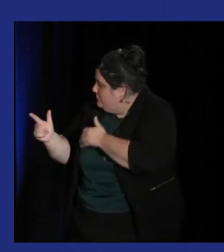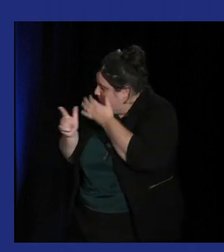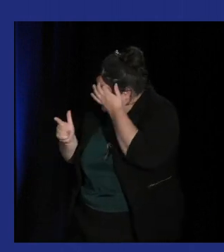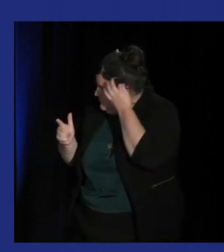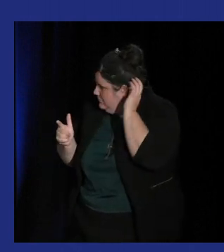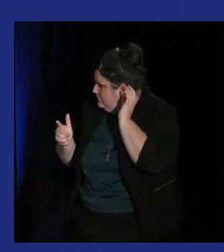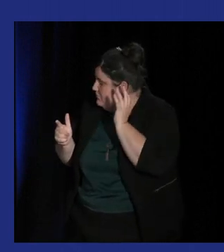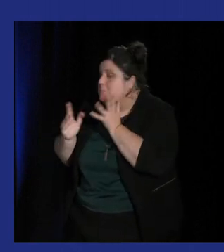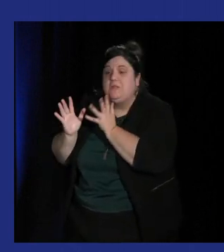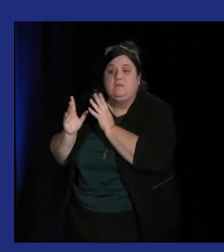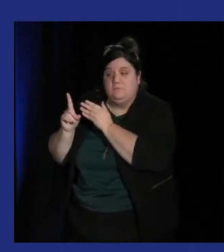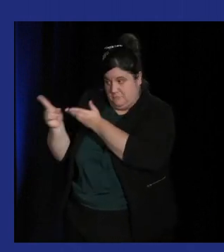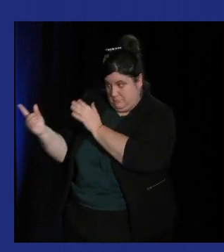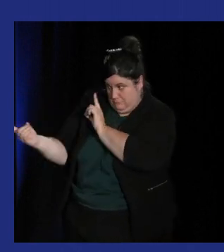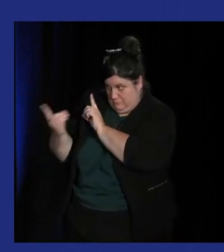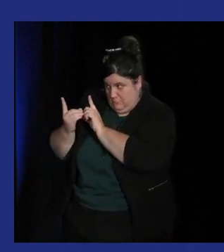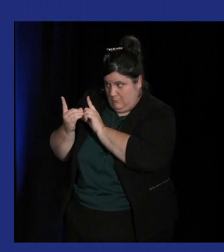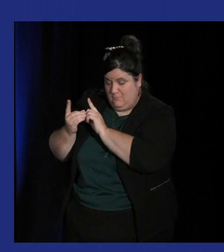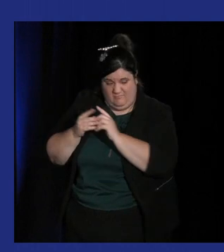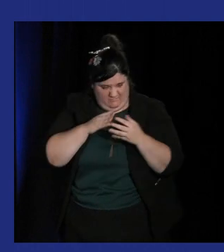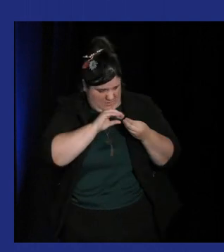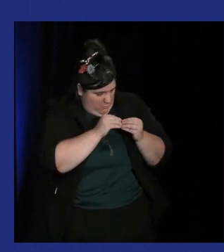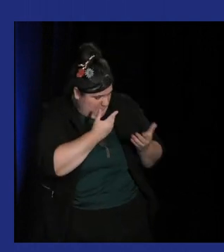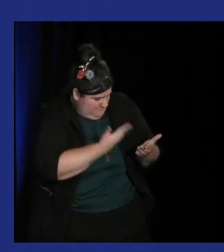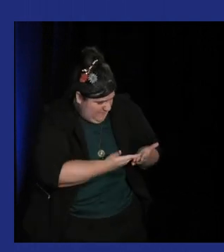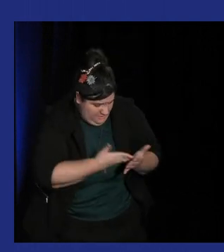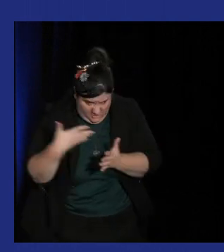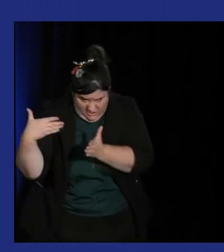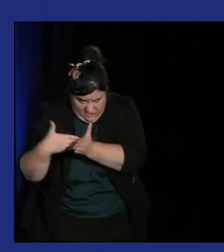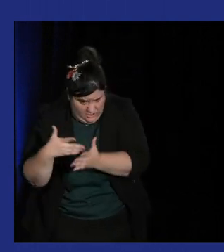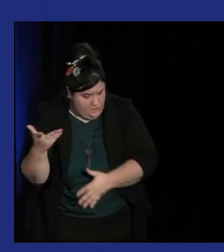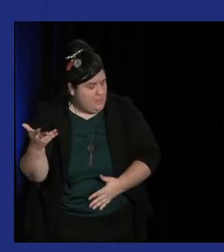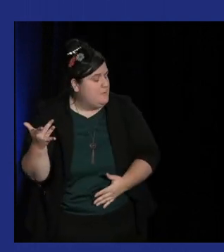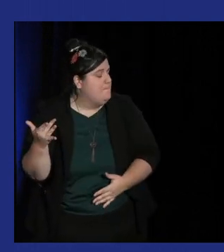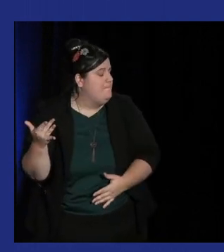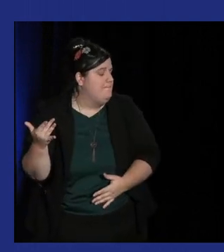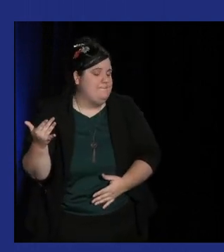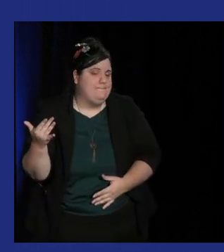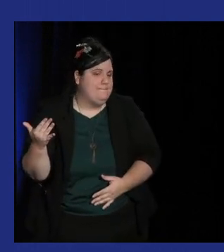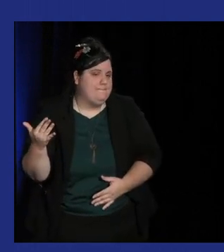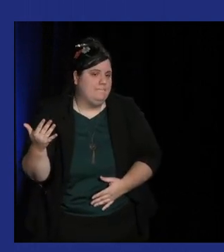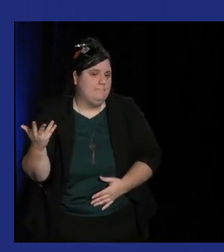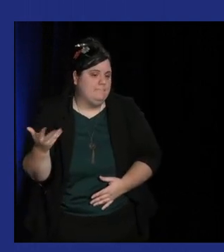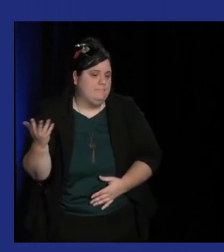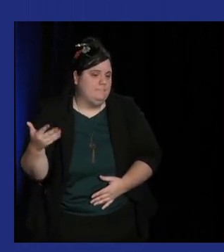tel j'ai tel problème dans mon pipeline dans mon dans la dans mon je sais pas comment